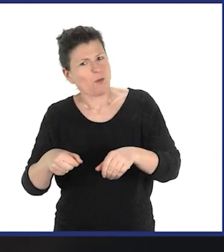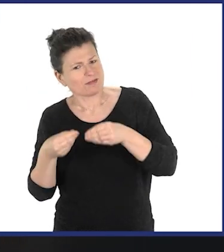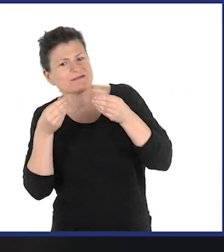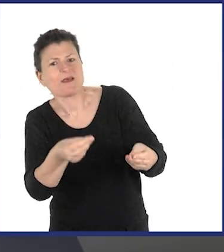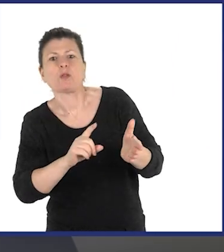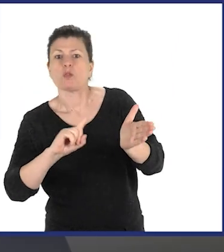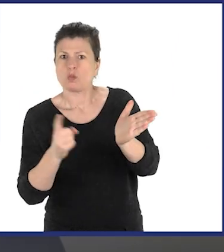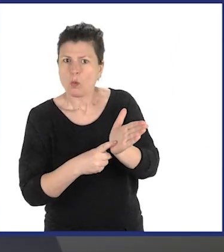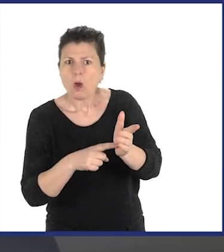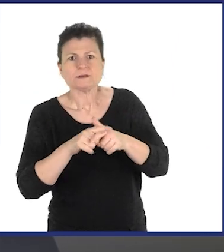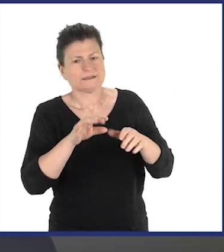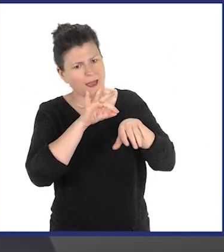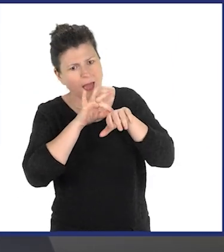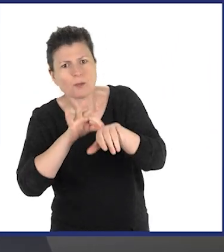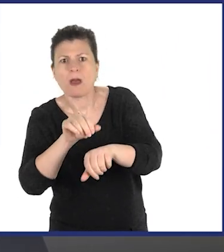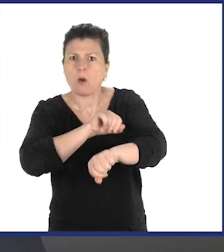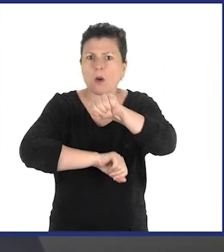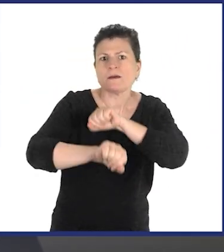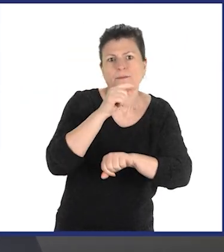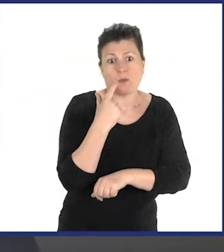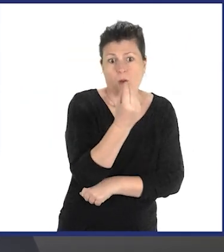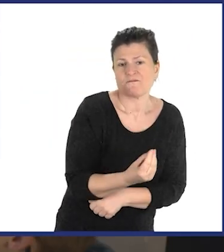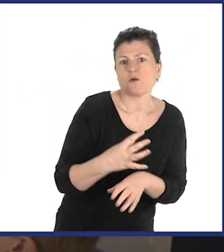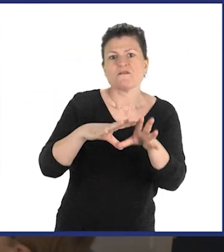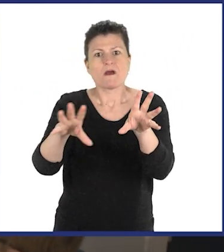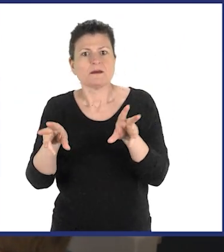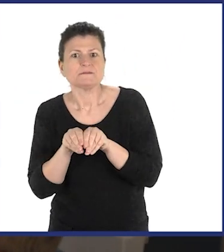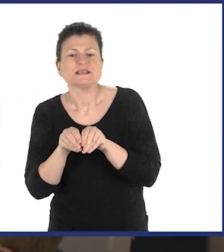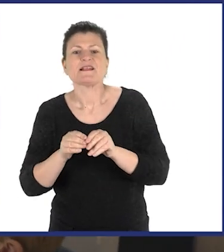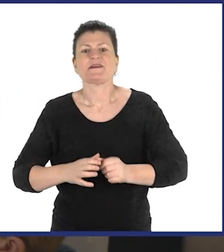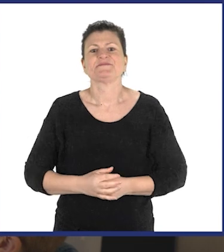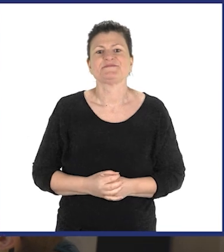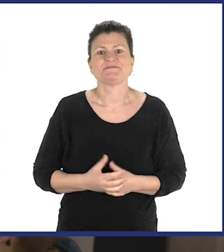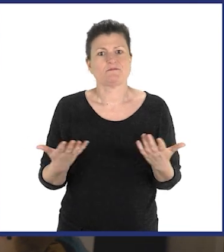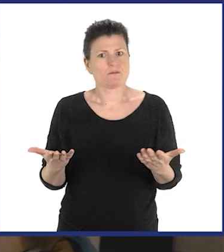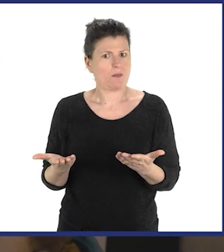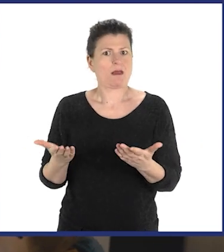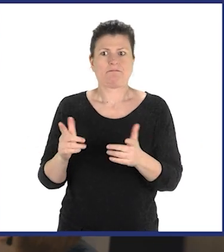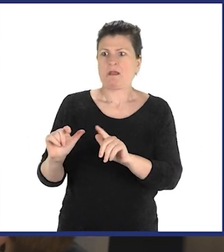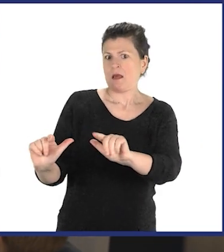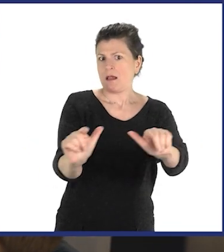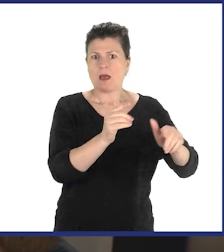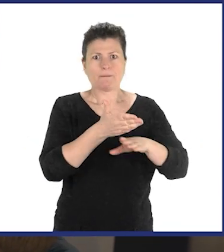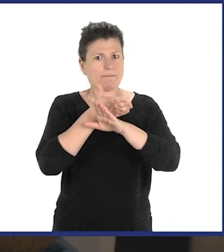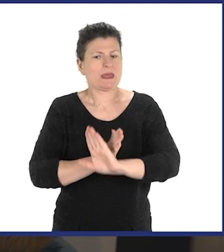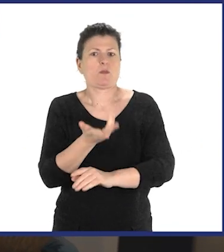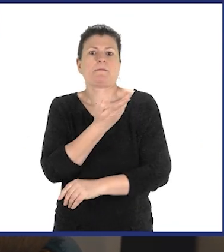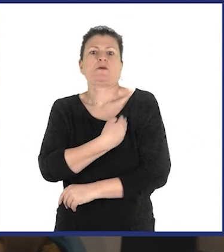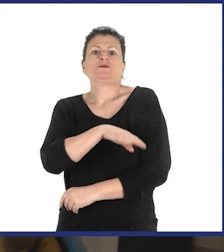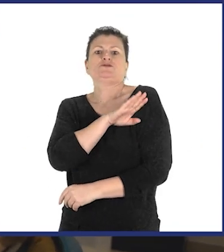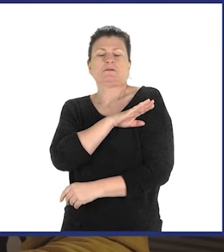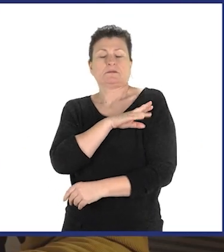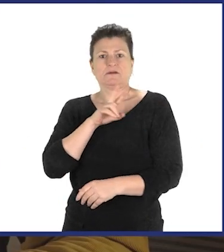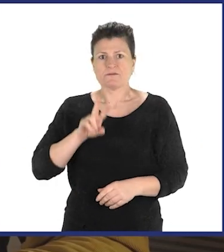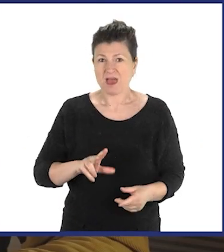qui permettront d'ouvrir des droits et d'organiser la suite des accompagnements pour l'enfant et sa famille. Tout est ici fait pour faciliter la prise en